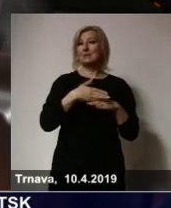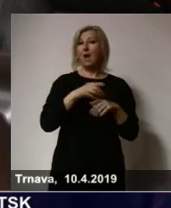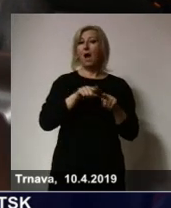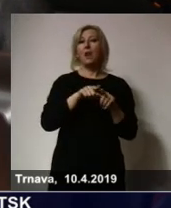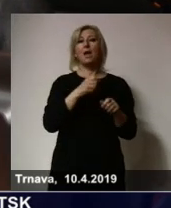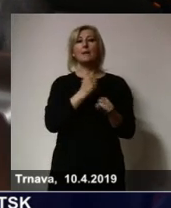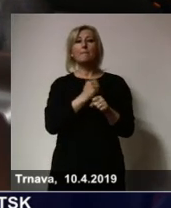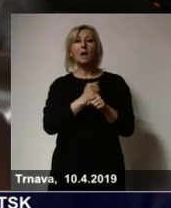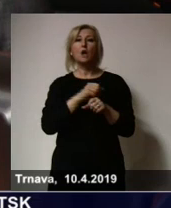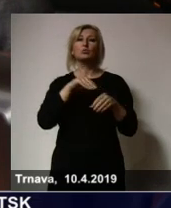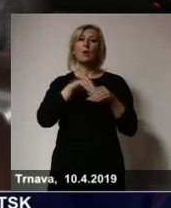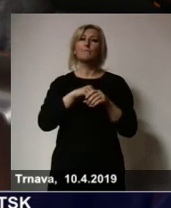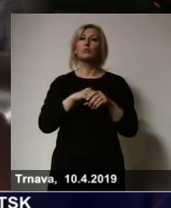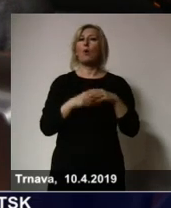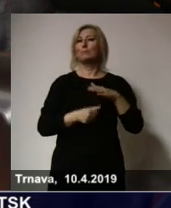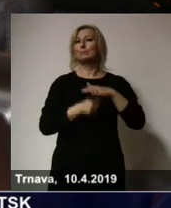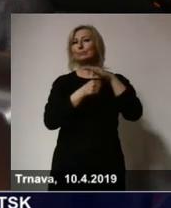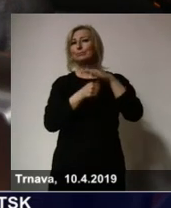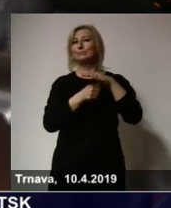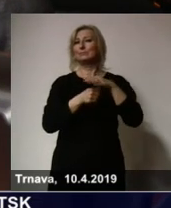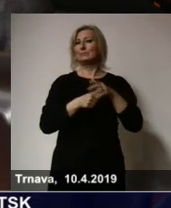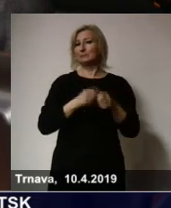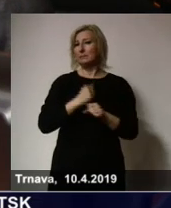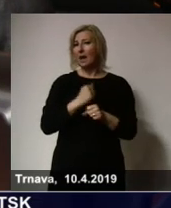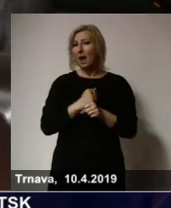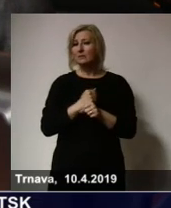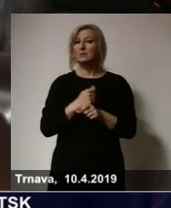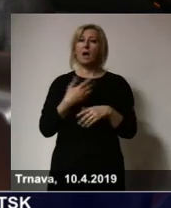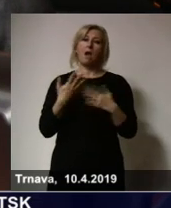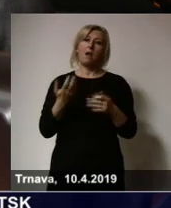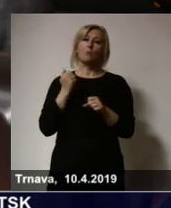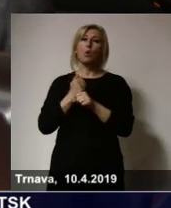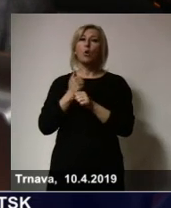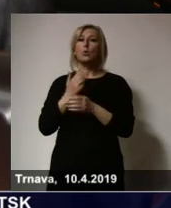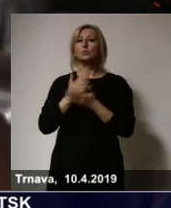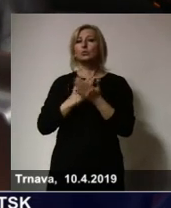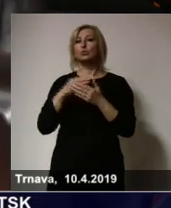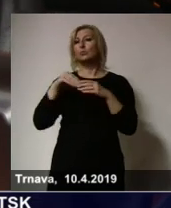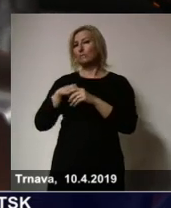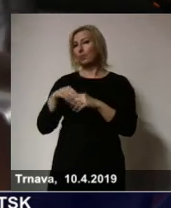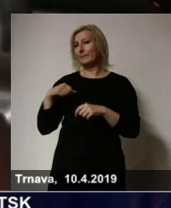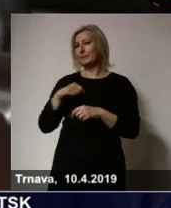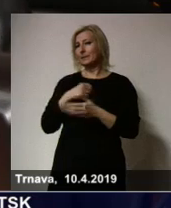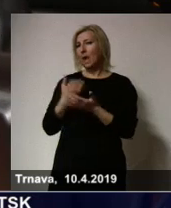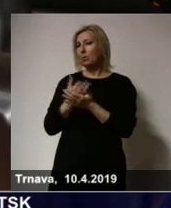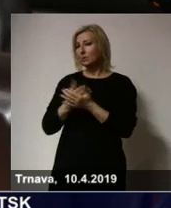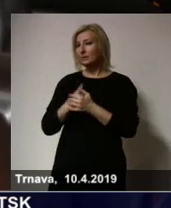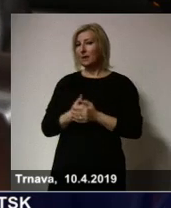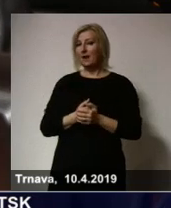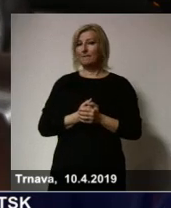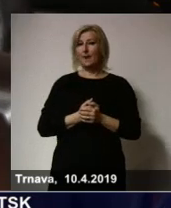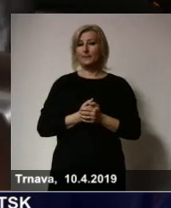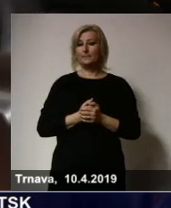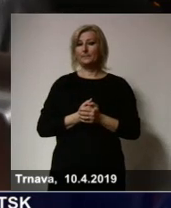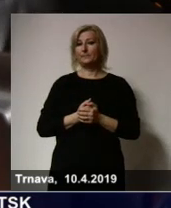riadiacich pozíciách alebo vykonáva svoju službu pre samosprávne orgány. Či táto debata